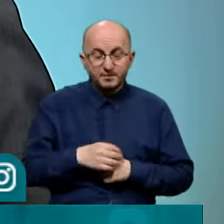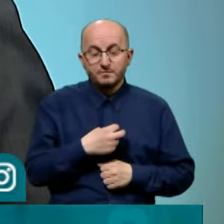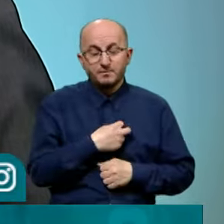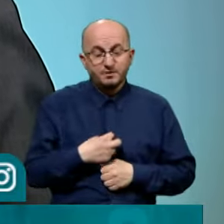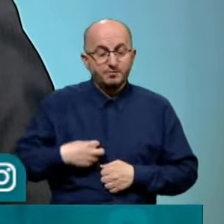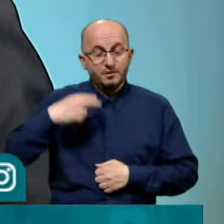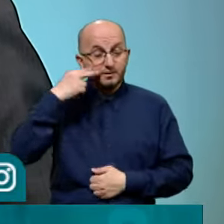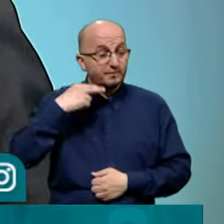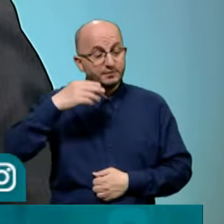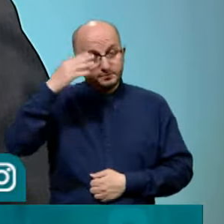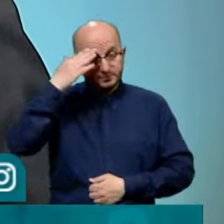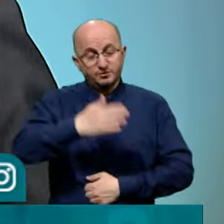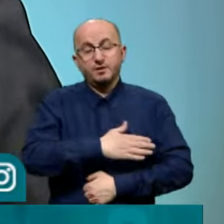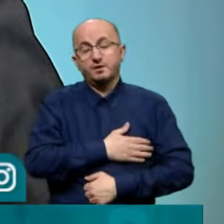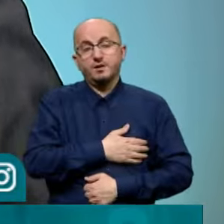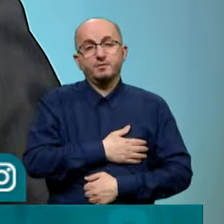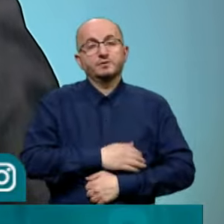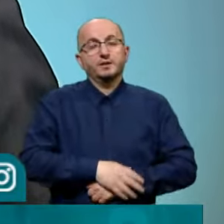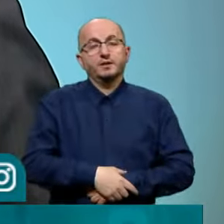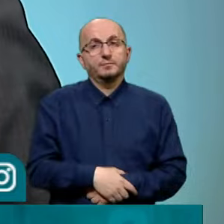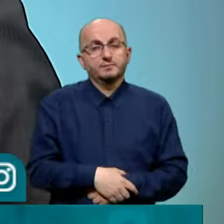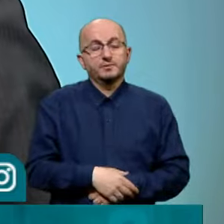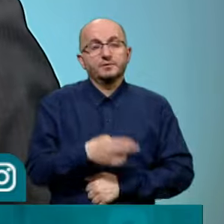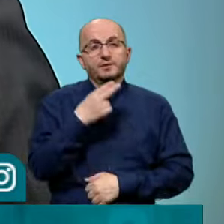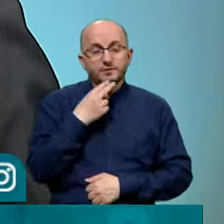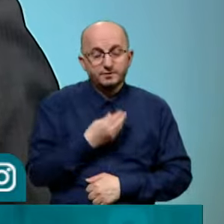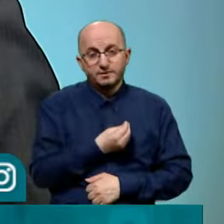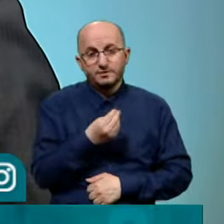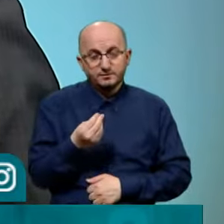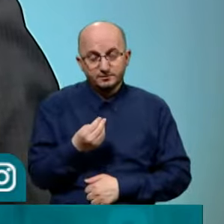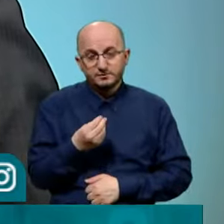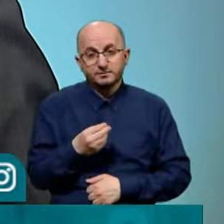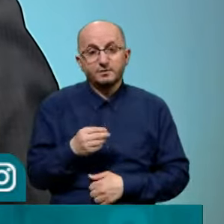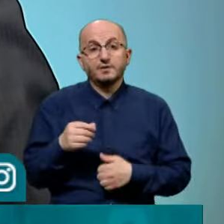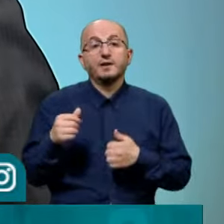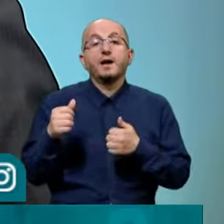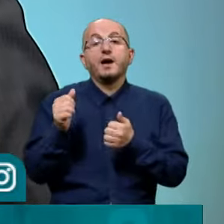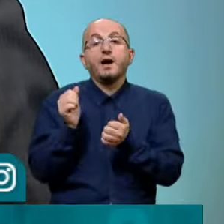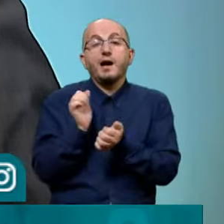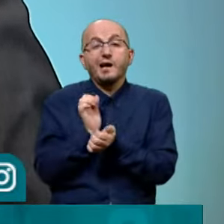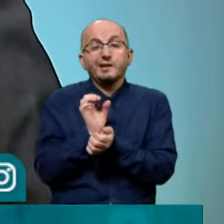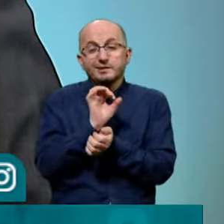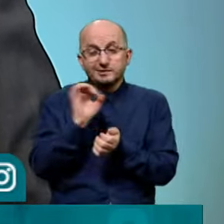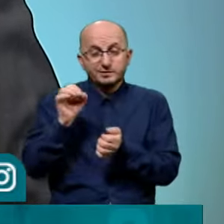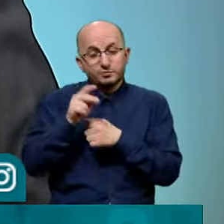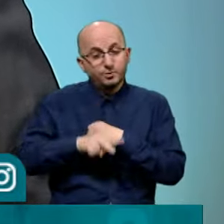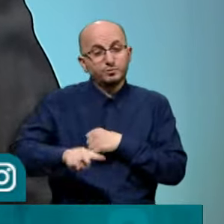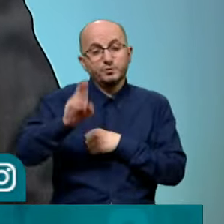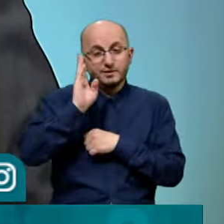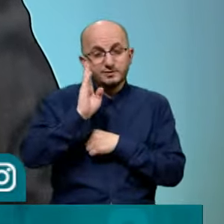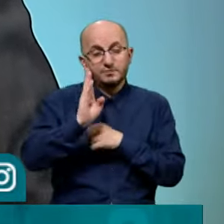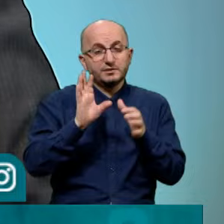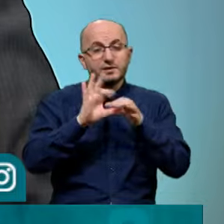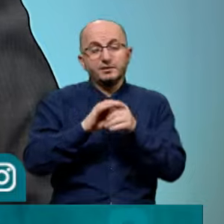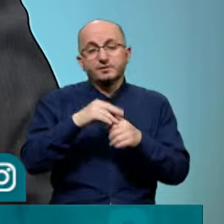Peygamber aleyhissalatü vesselam Efendimizin kadınların mahremsiz sefere gitmesiyle ilgili 3 tane hadisi